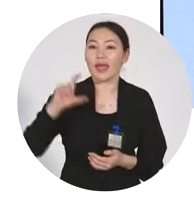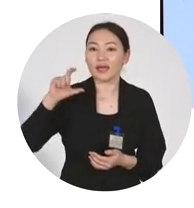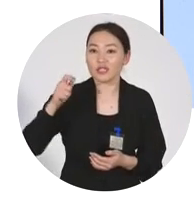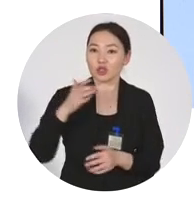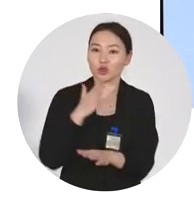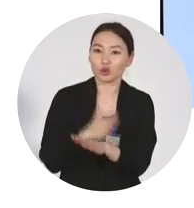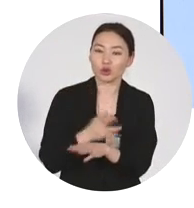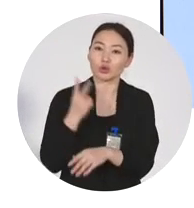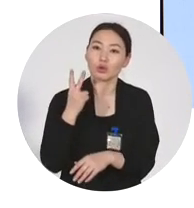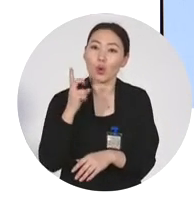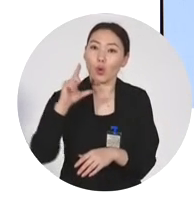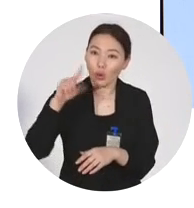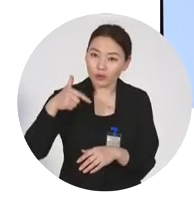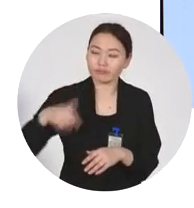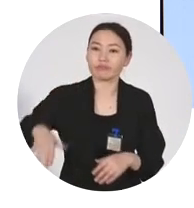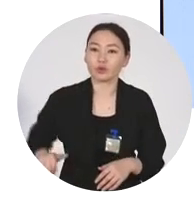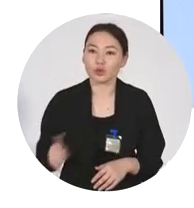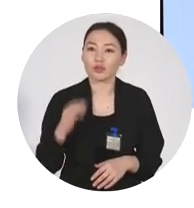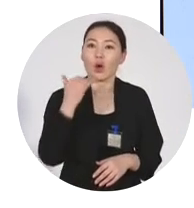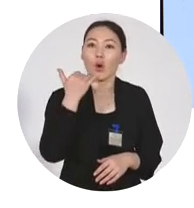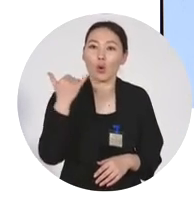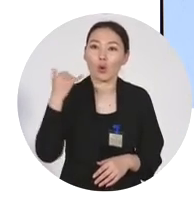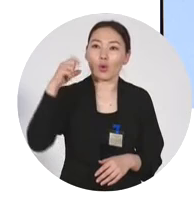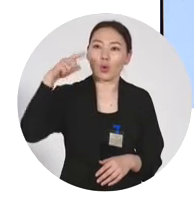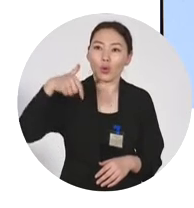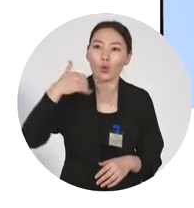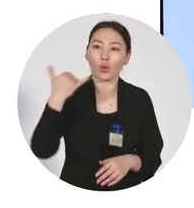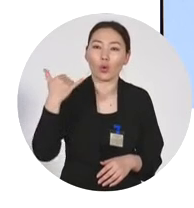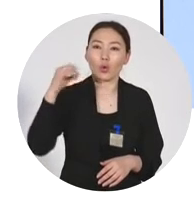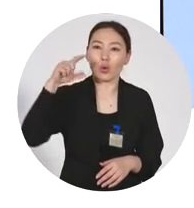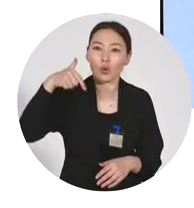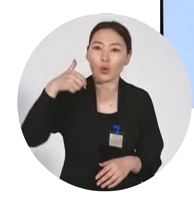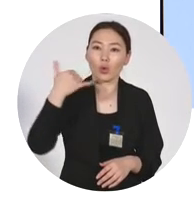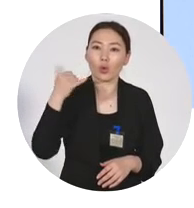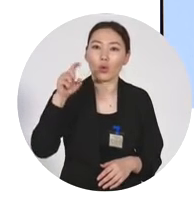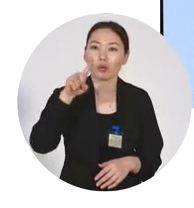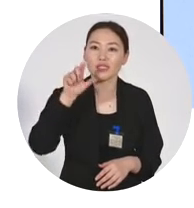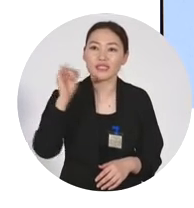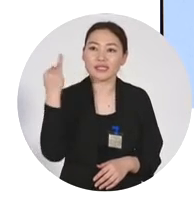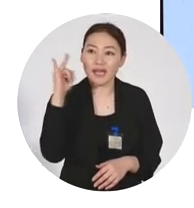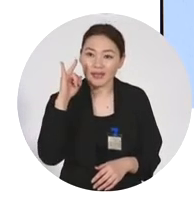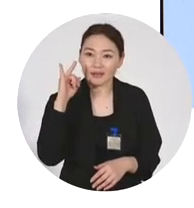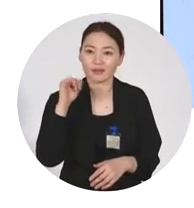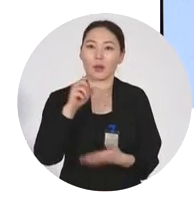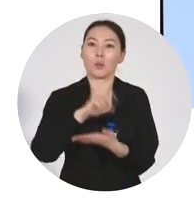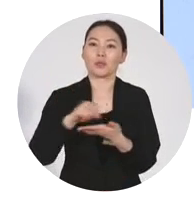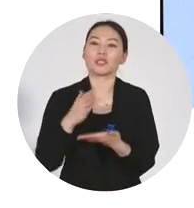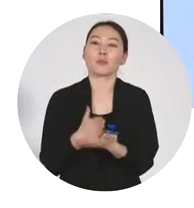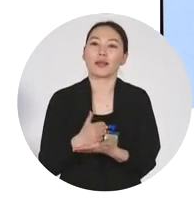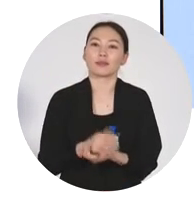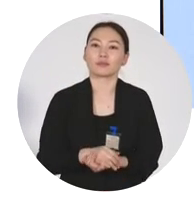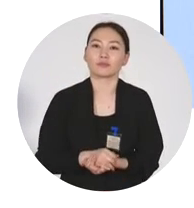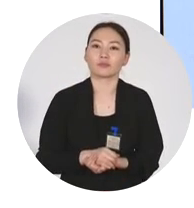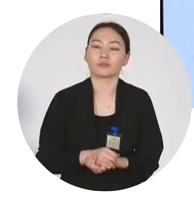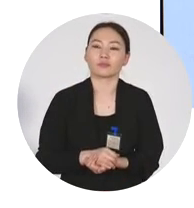гу гу зай гэж бичжээ. За харин гаруузай гэдэг үгийг үндэсний бичгээр бичгтээ за энэ